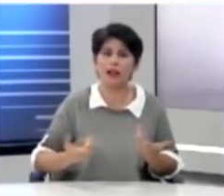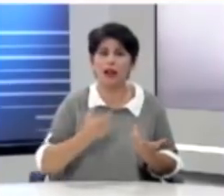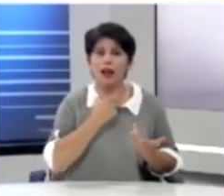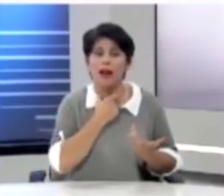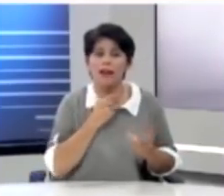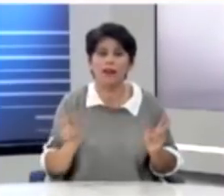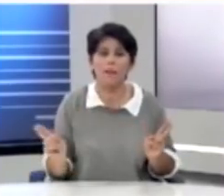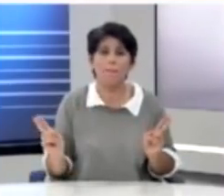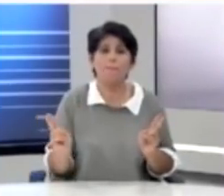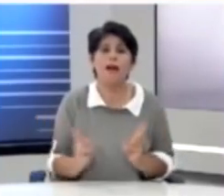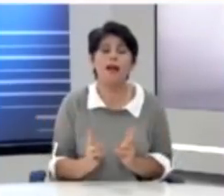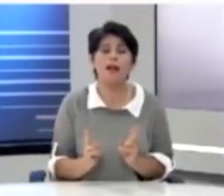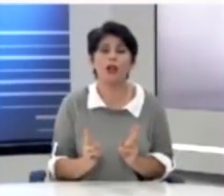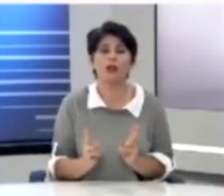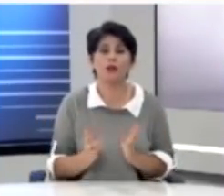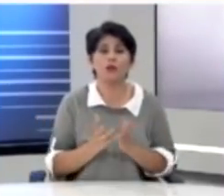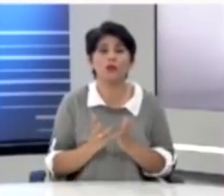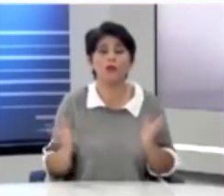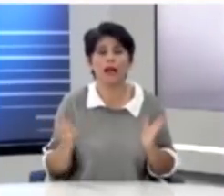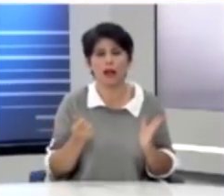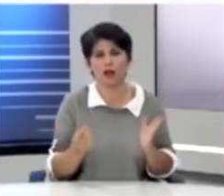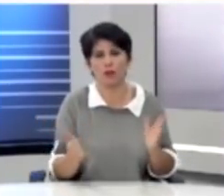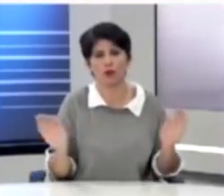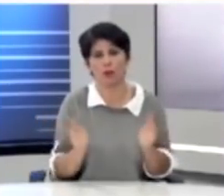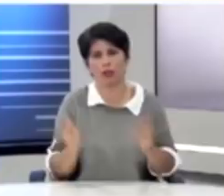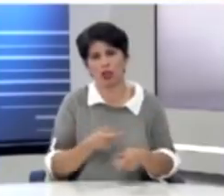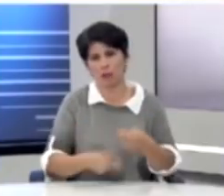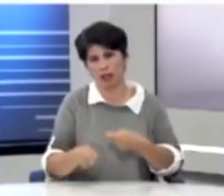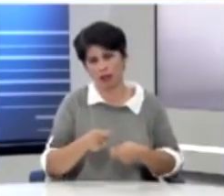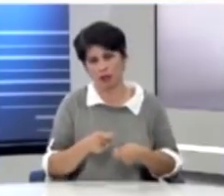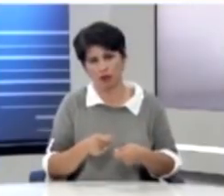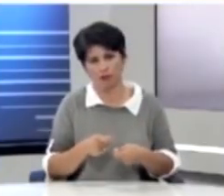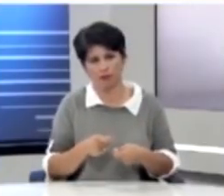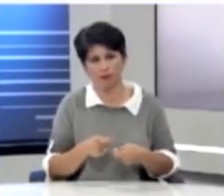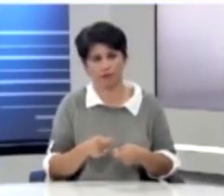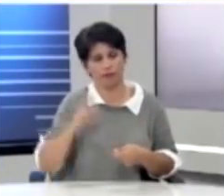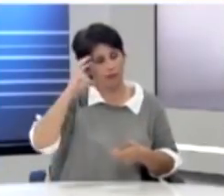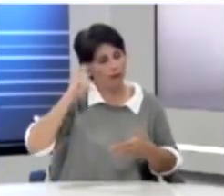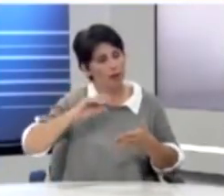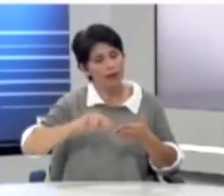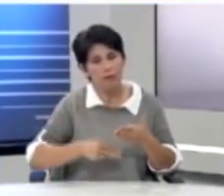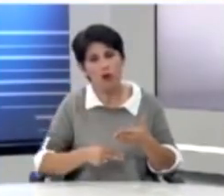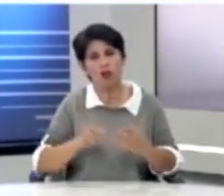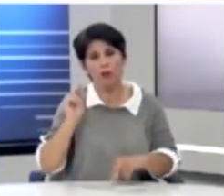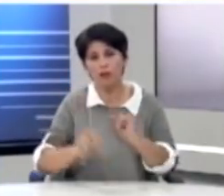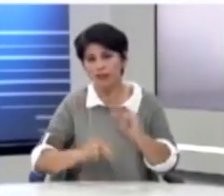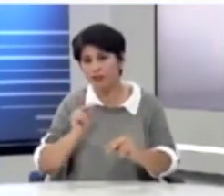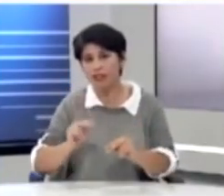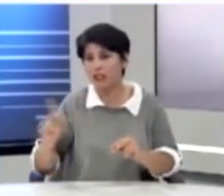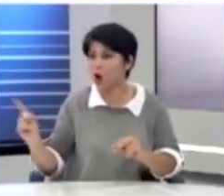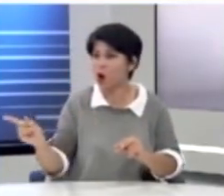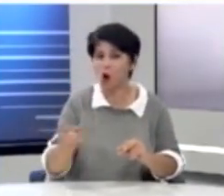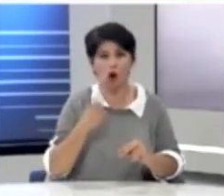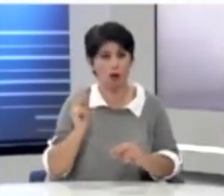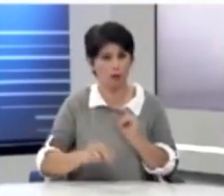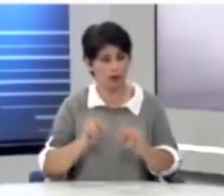ανάγκη περιορισμού του μεγάλου αριθμού των μικρών επιχειρήσεων. Τα μνημόνια που ψηφίσατε όλοι